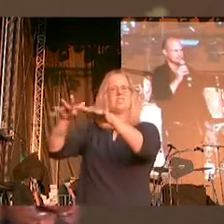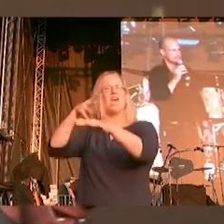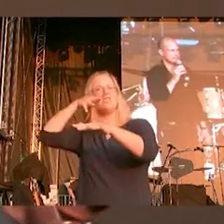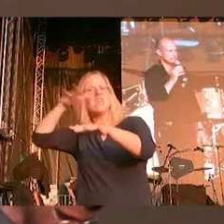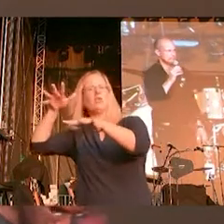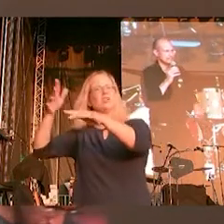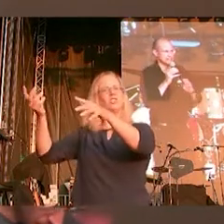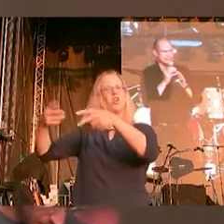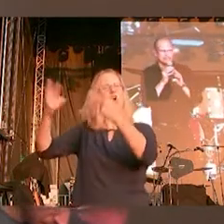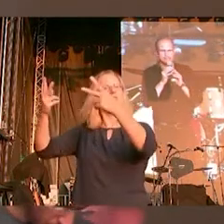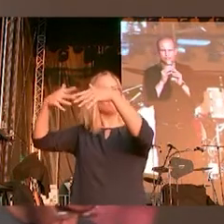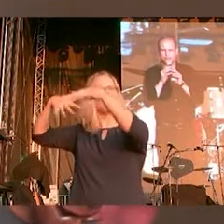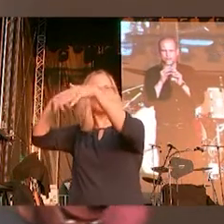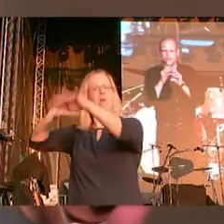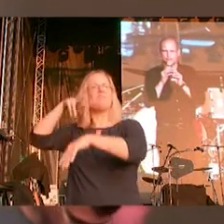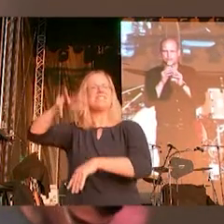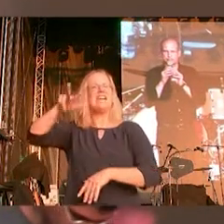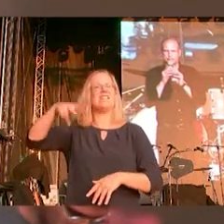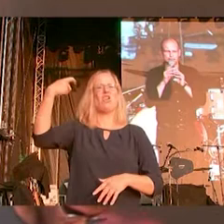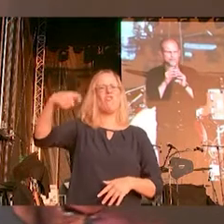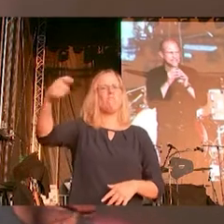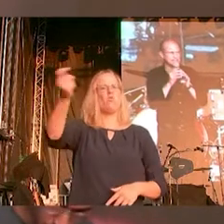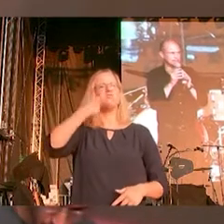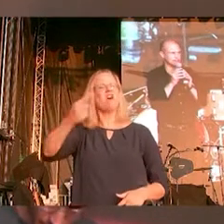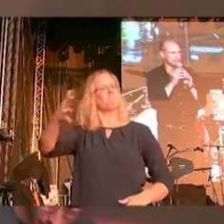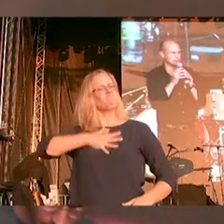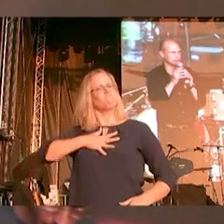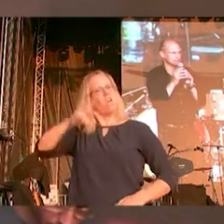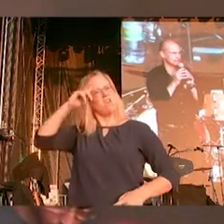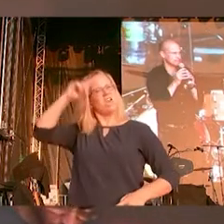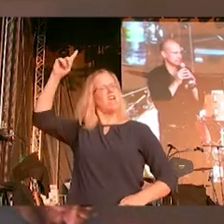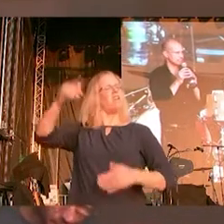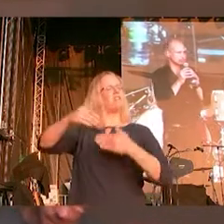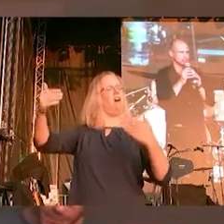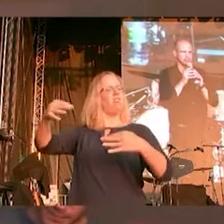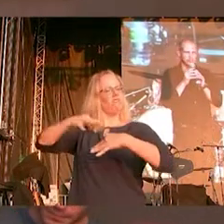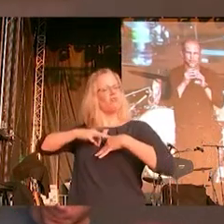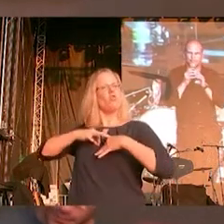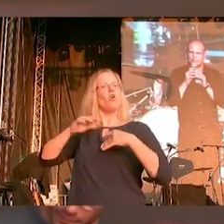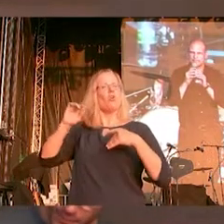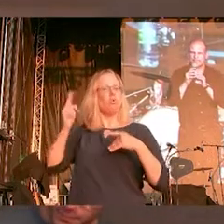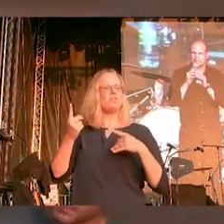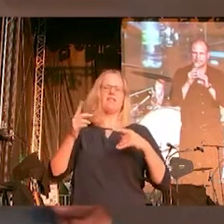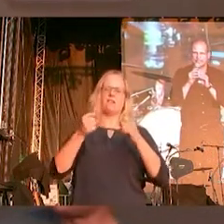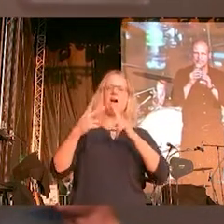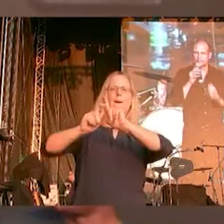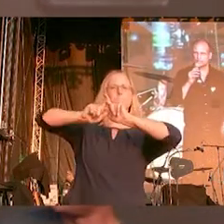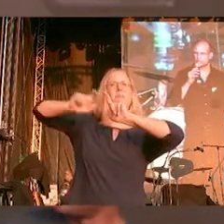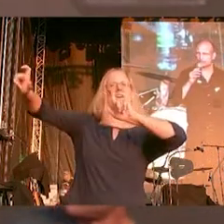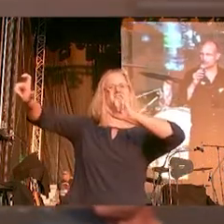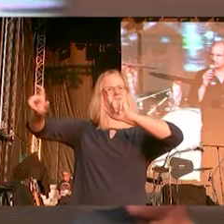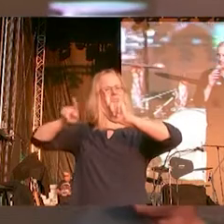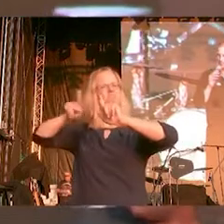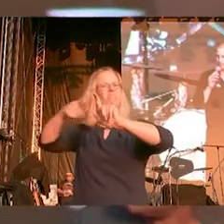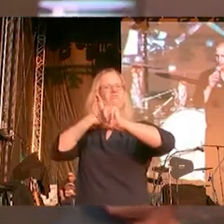Neonazis, die den 13. Februar zu ihrem Gedenktag machen wollten und als Reaktion natürlich auf Pegida, die die